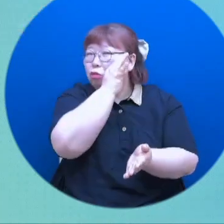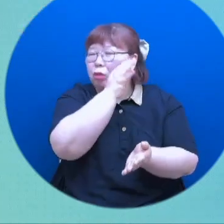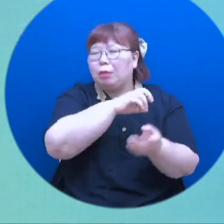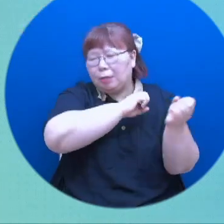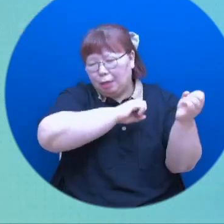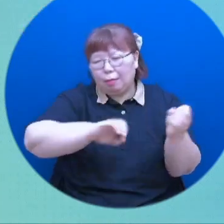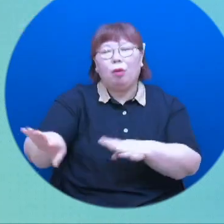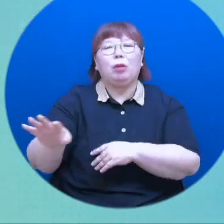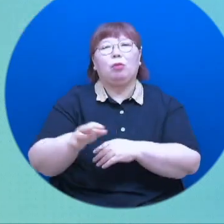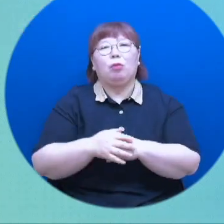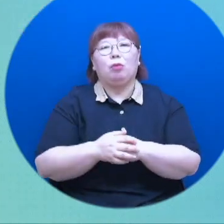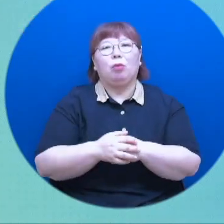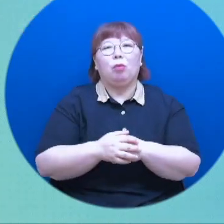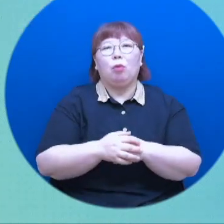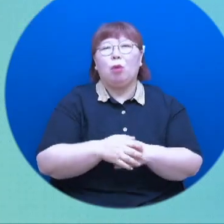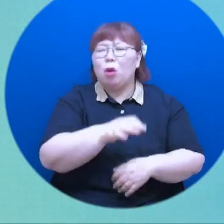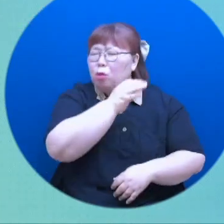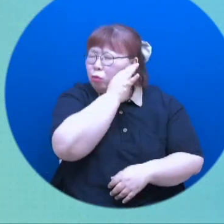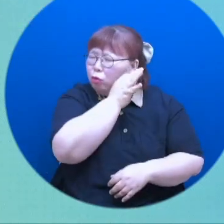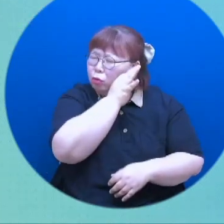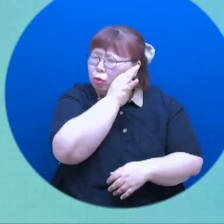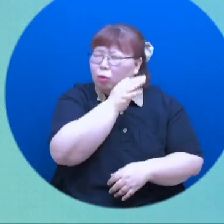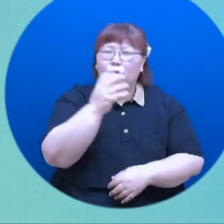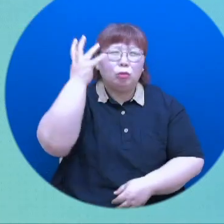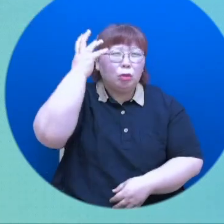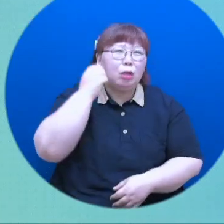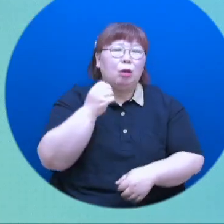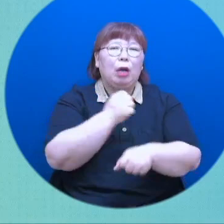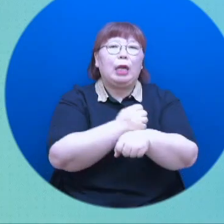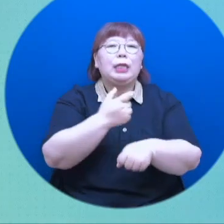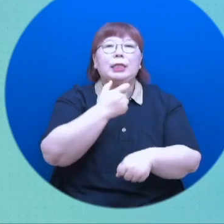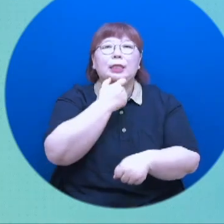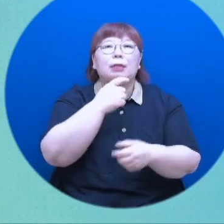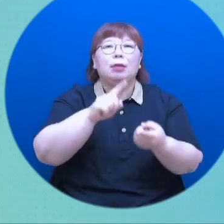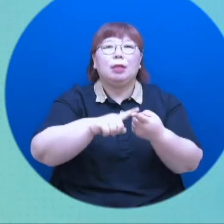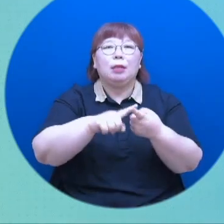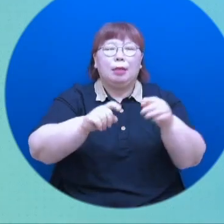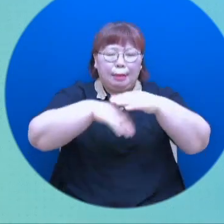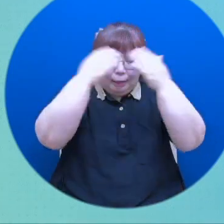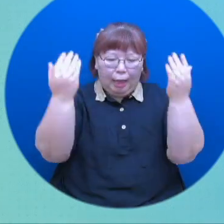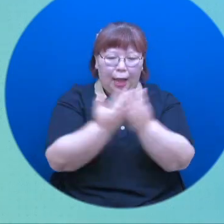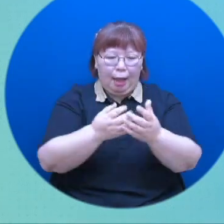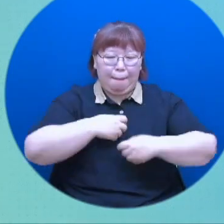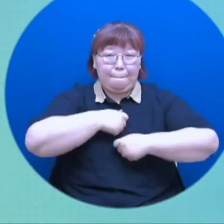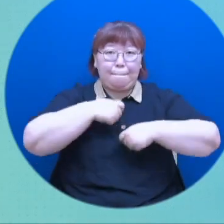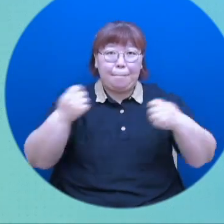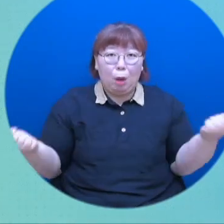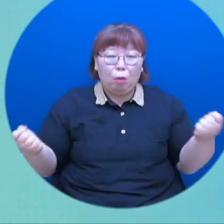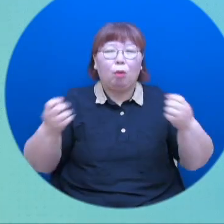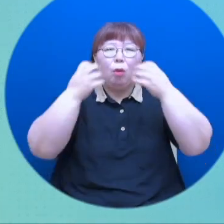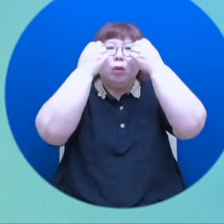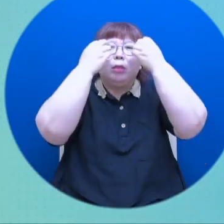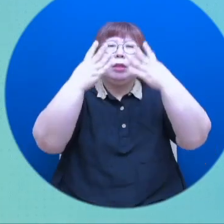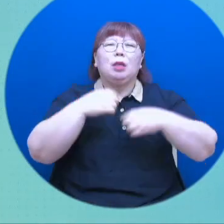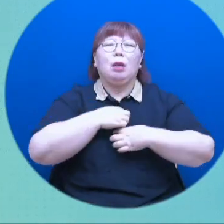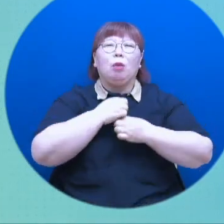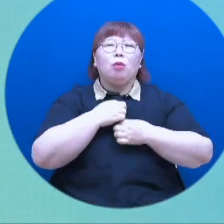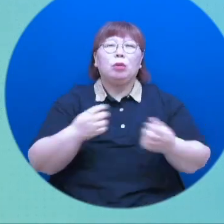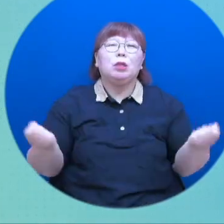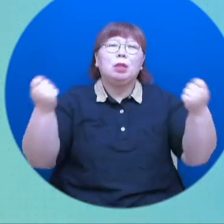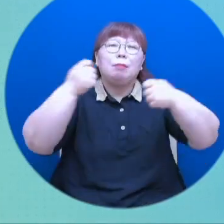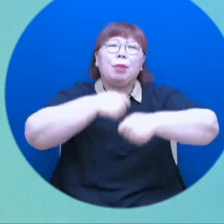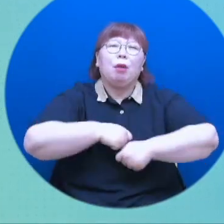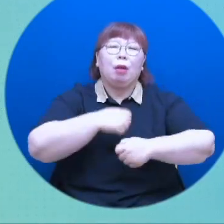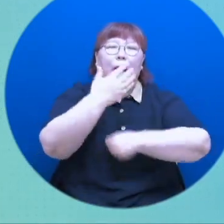벗기다. 수치스럽고 기억하고 싶지 않는 모든 걸 벗겨내다. 그리고 새 옷을 입혀주시다.